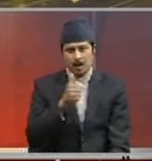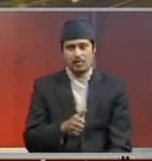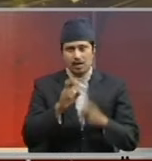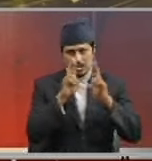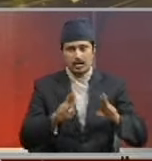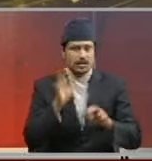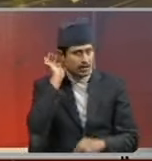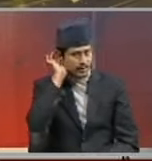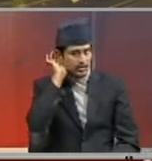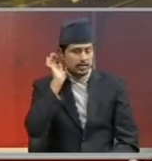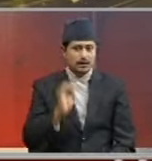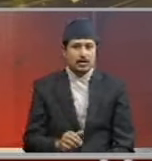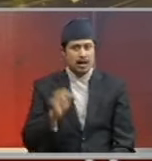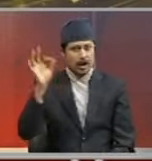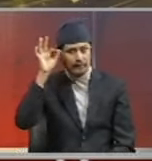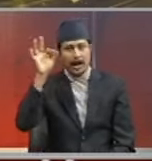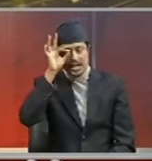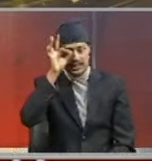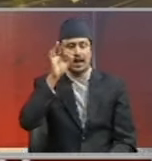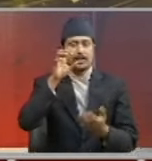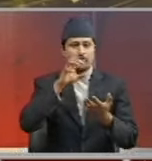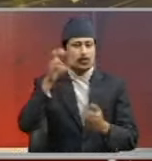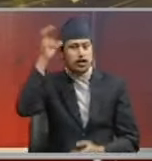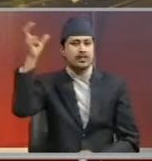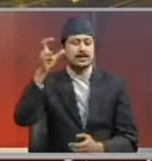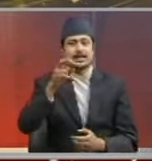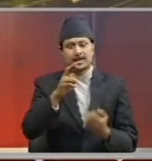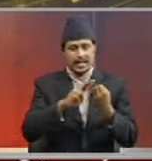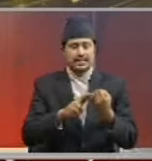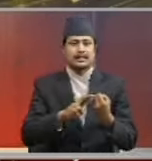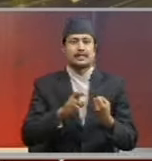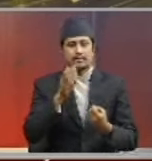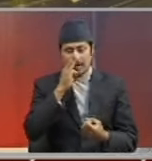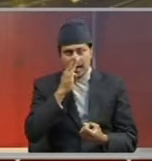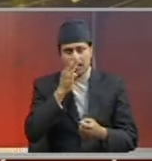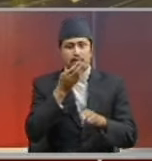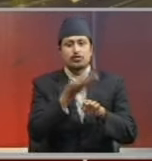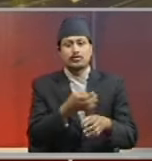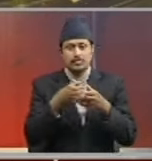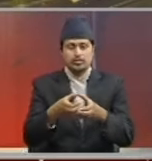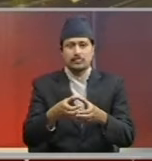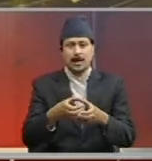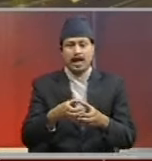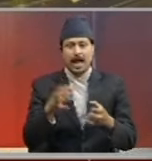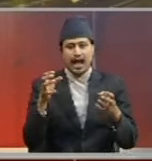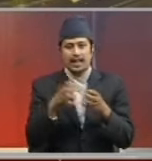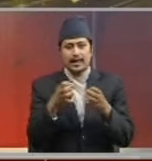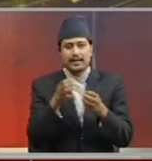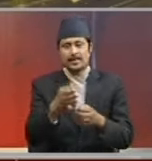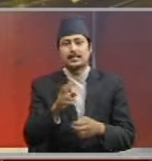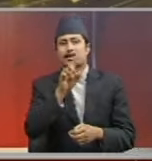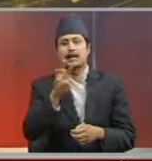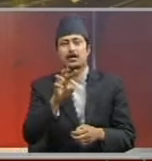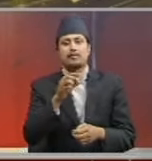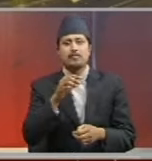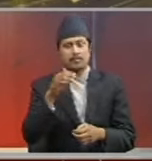अब अन्तर्राष्ट्रिय प्रसङ्ग अफगानिस्तानको दक्षिणी राज्य हेलमन्दमा विद्रोही समूहको आक्रमणमा परि कम्तीमा 13